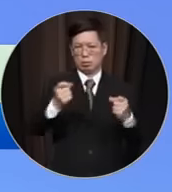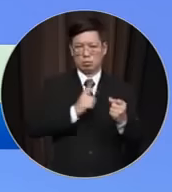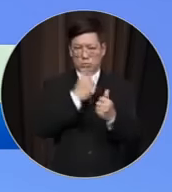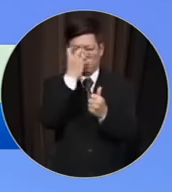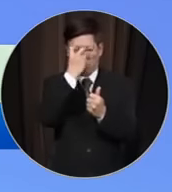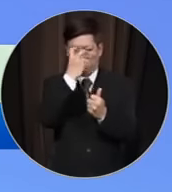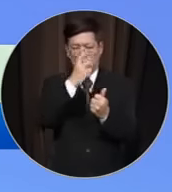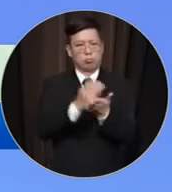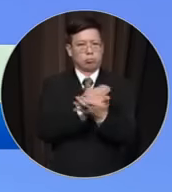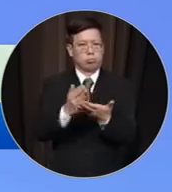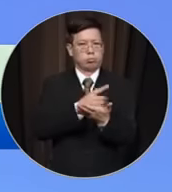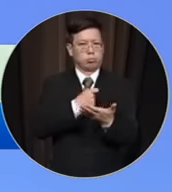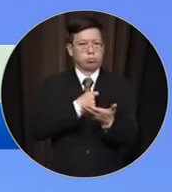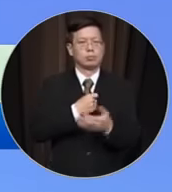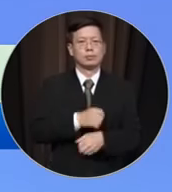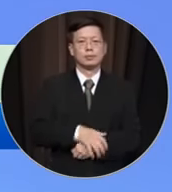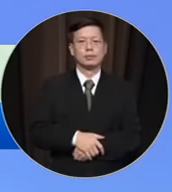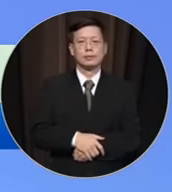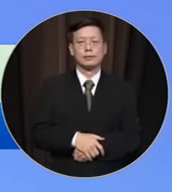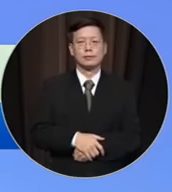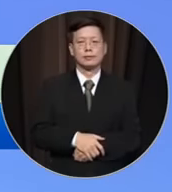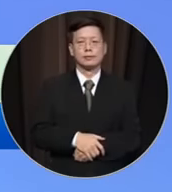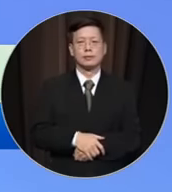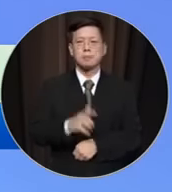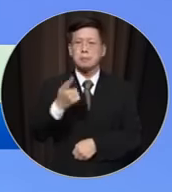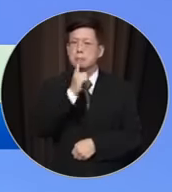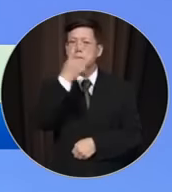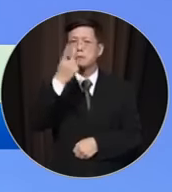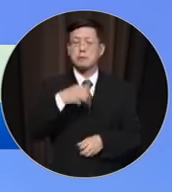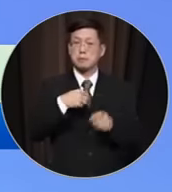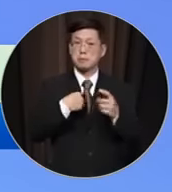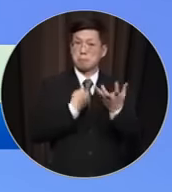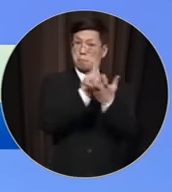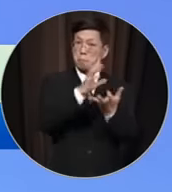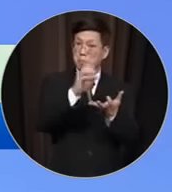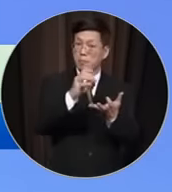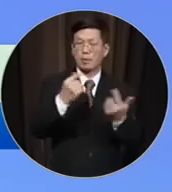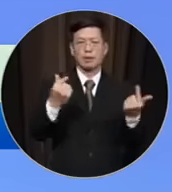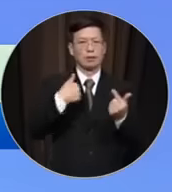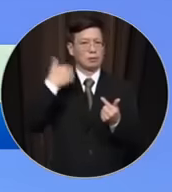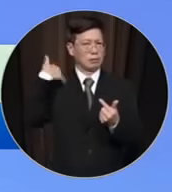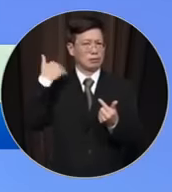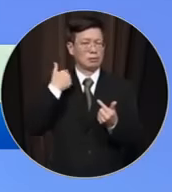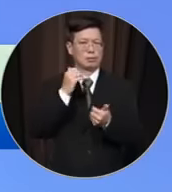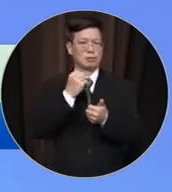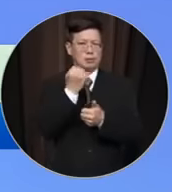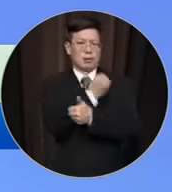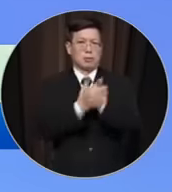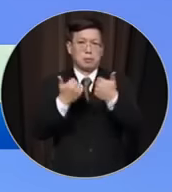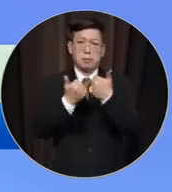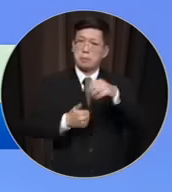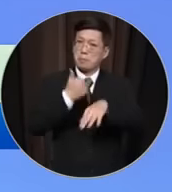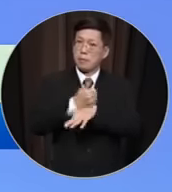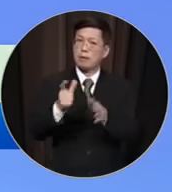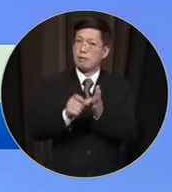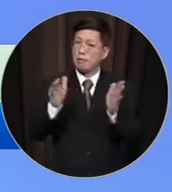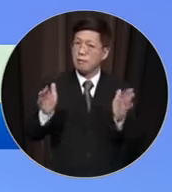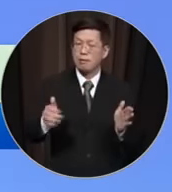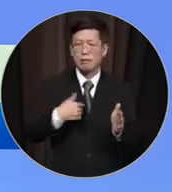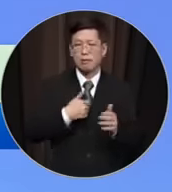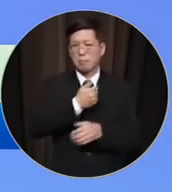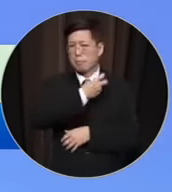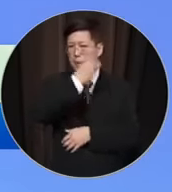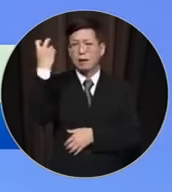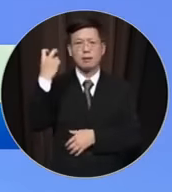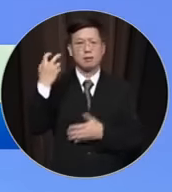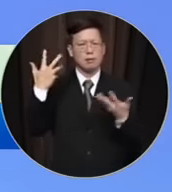重要指标。不止出席率，根据我个人在担任劳会主委期间的经验，我觉得发现